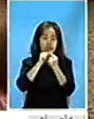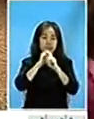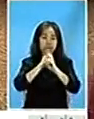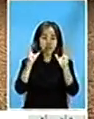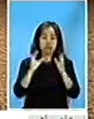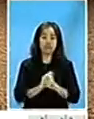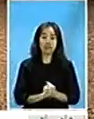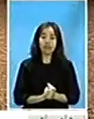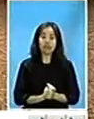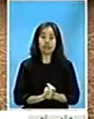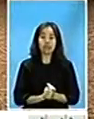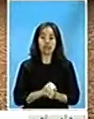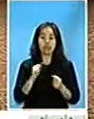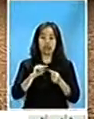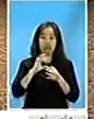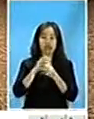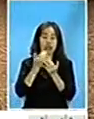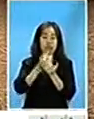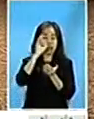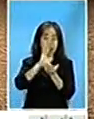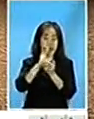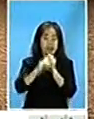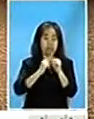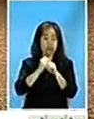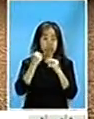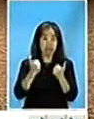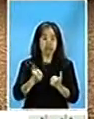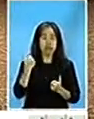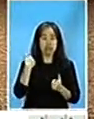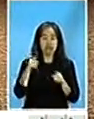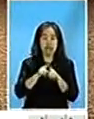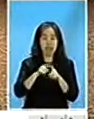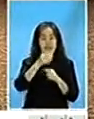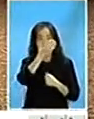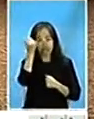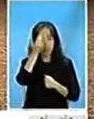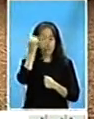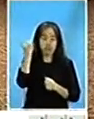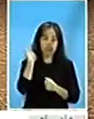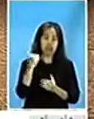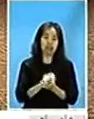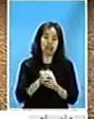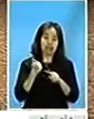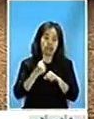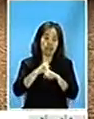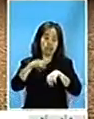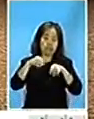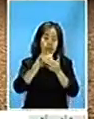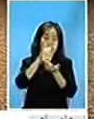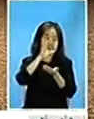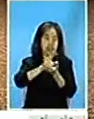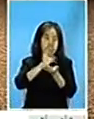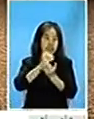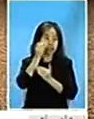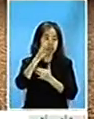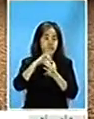าการทำงบประมาณปีนี้ก็มีบางเรื่องค่ะที่เหมือนกับได้หน้าลืมหลังนะคะเราจัดงบประมาณมากมายนะคะเรื่องของการบริห